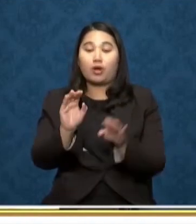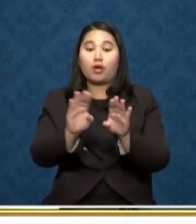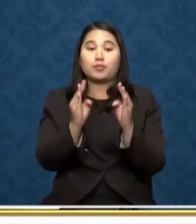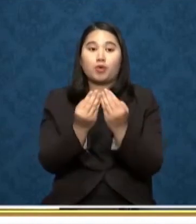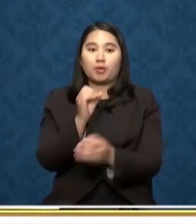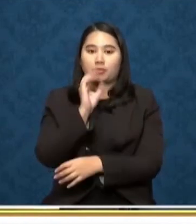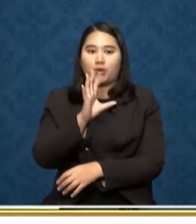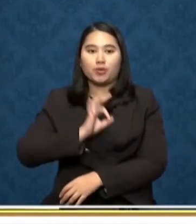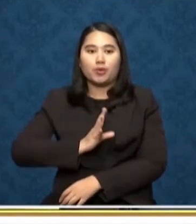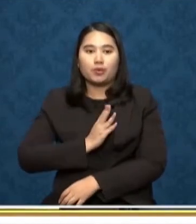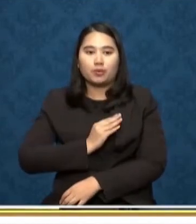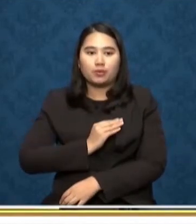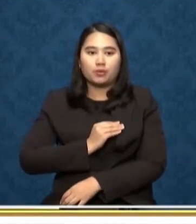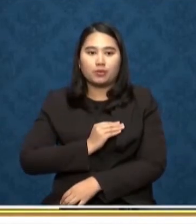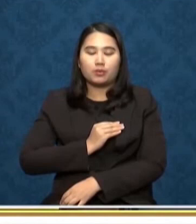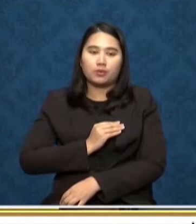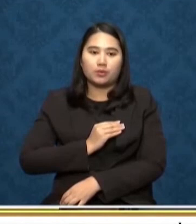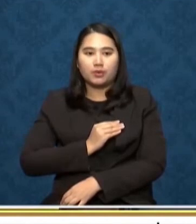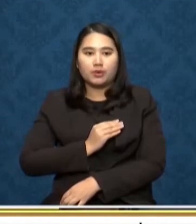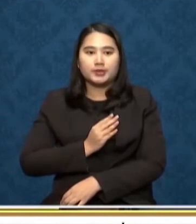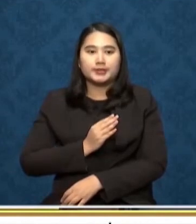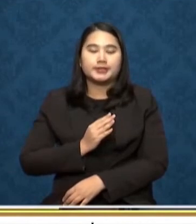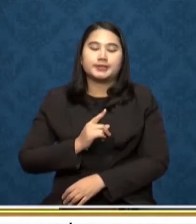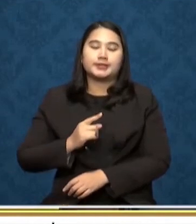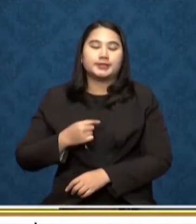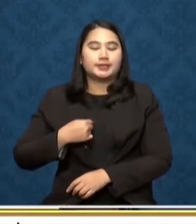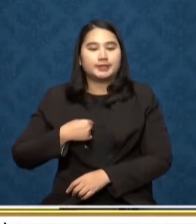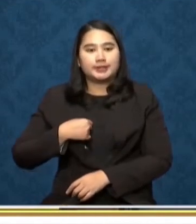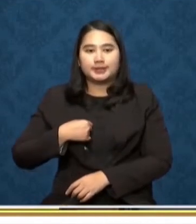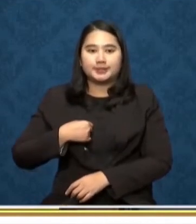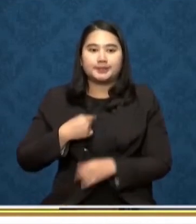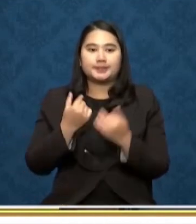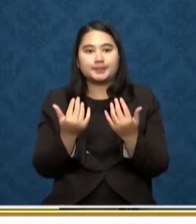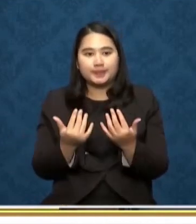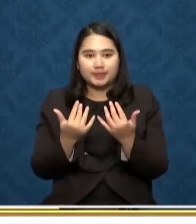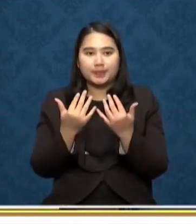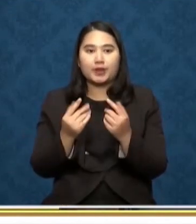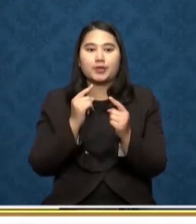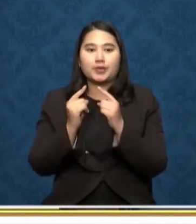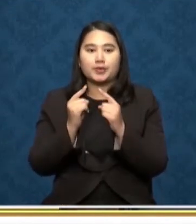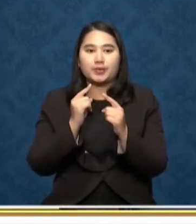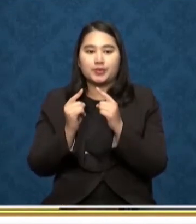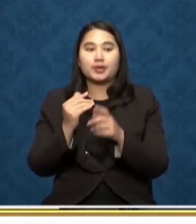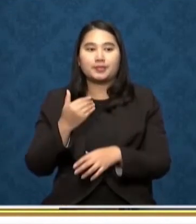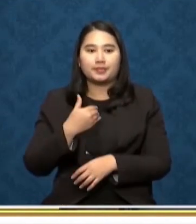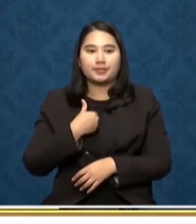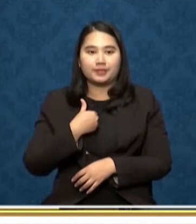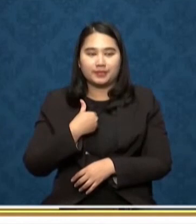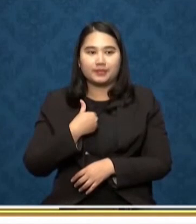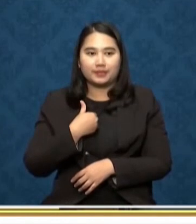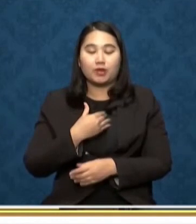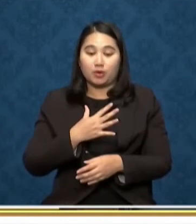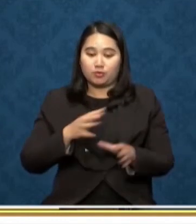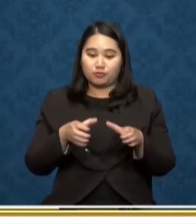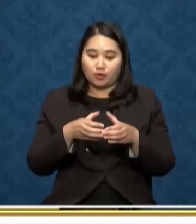ทางครอครัก็ตกใจตื่นเสียขวนกัหมดครับแล้วก็ยงรอคอยการติดต่ออยู่ผมกได้ใหส่งทีมงานเข้ไป